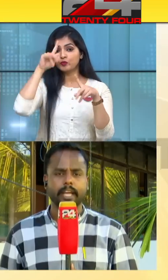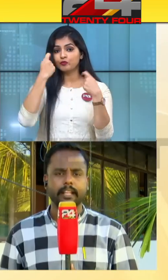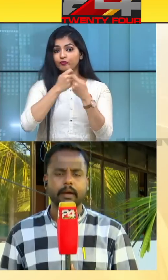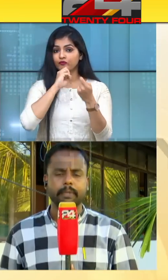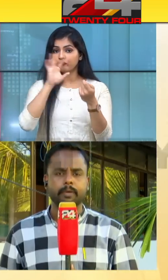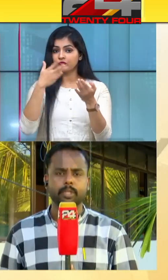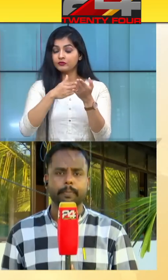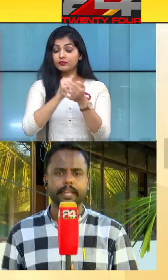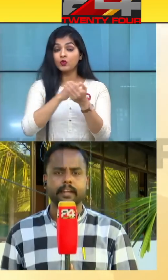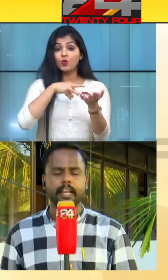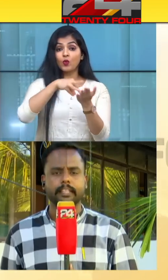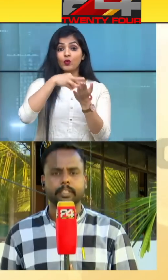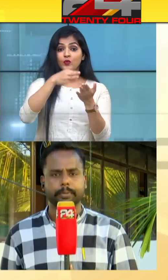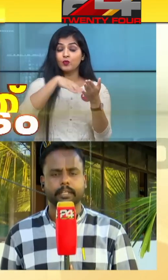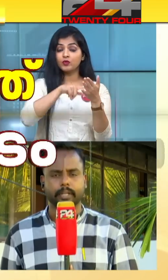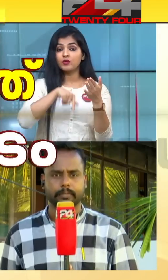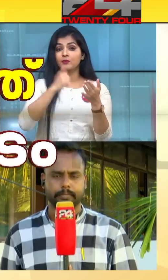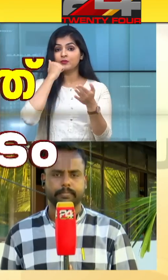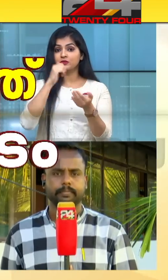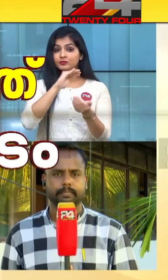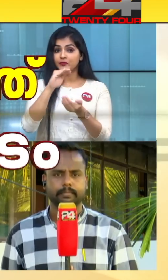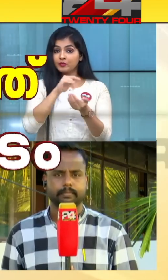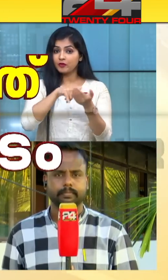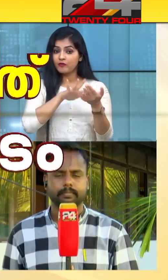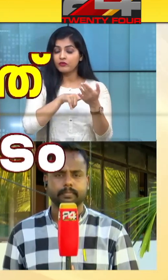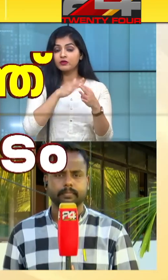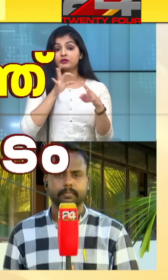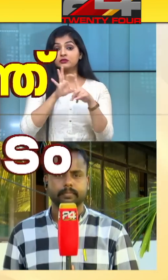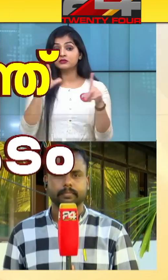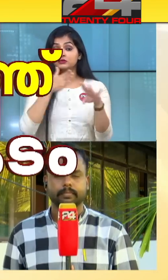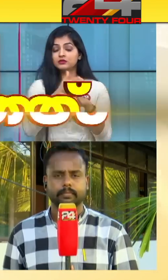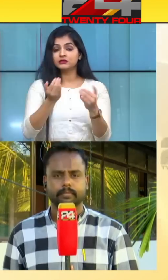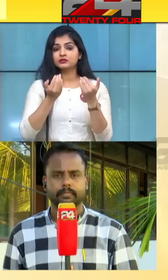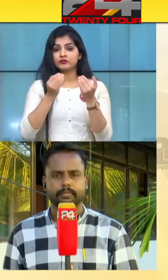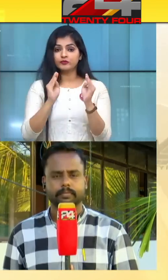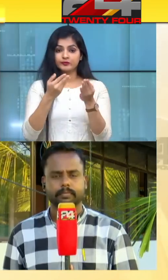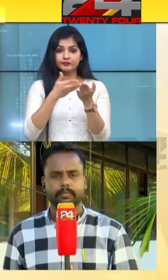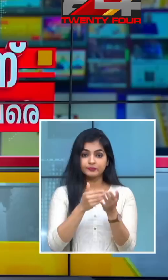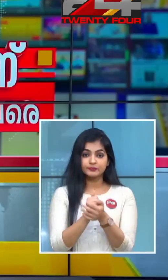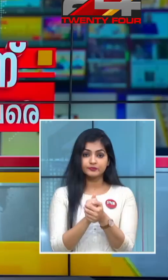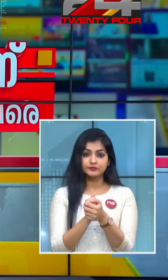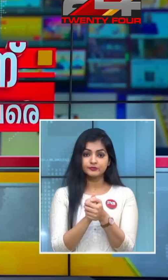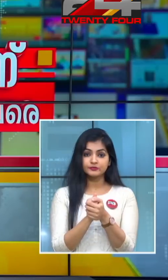ഓട്ടോറിക്ഷയിൽ ഉണ്ടായിരുന്ന അമ്മയും കുഞ്ഞും പരിക്കുകളില്ലാതെ രക്ഷപ്പെട്ടിട്ടുണ്ട്. അരുൺരാജാണ് വാർത്തയുടെ വിശദാംശങ്ങൾ നൽകിയത്.